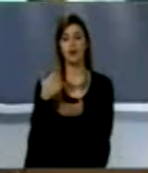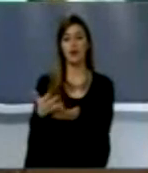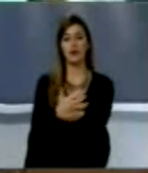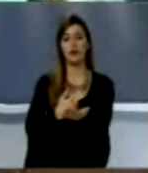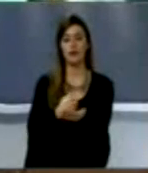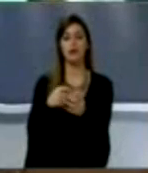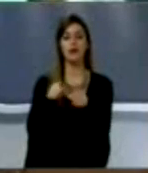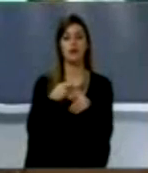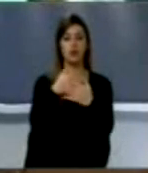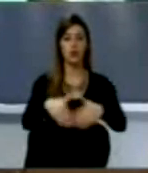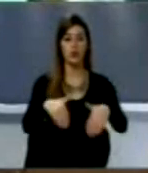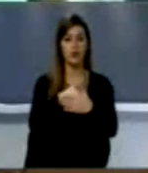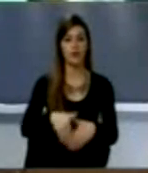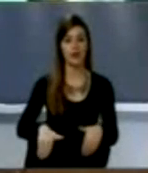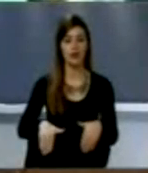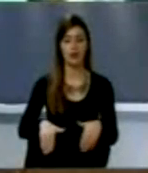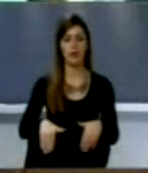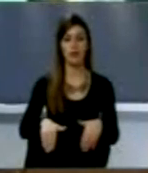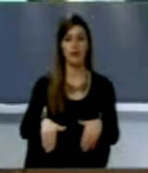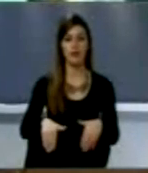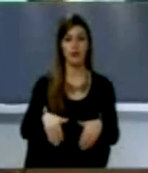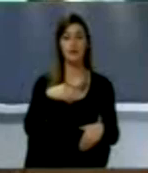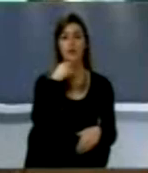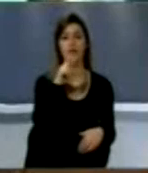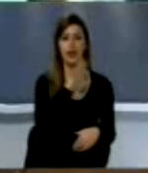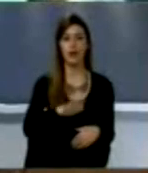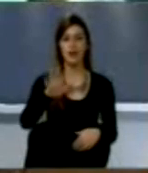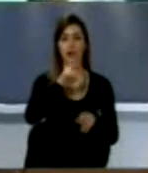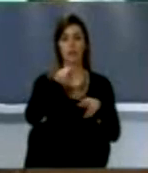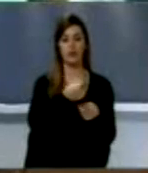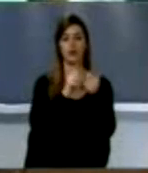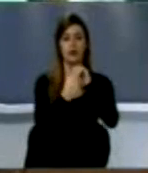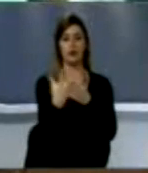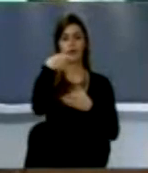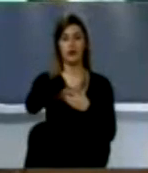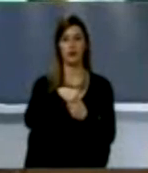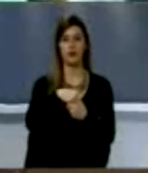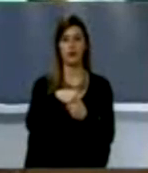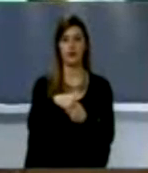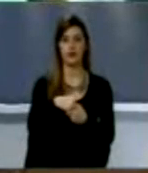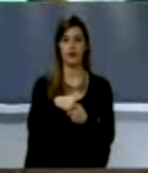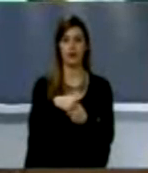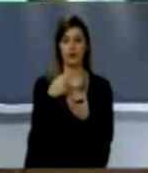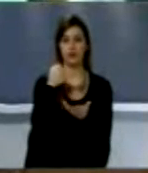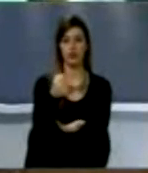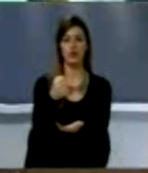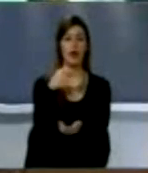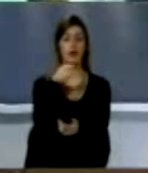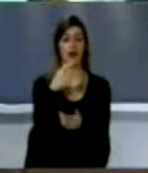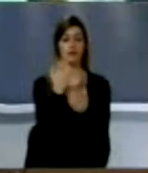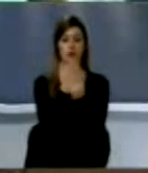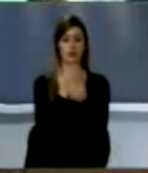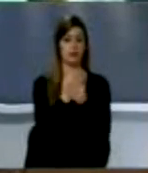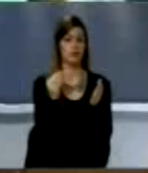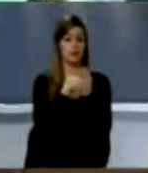në pika doganore në veri të Kosovës, e të cilat pastaj do të derdheshin në fondin e mirëbesimit, por që dokumenti i tyre